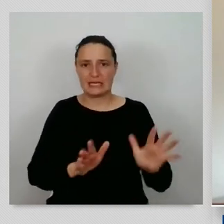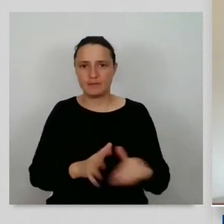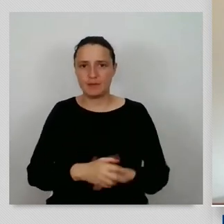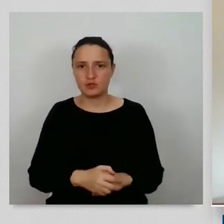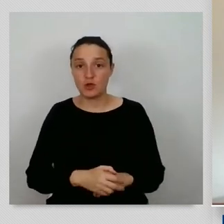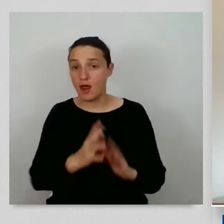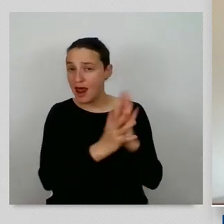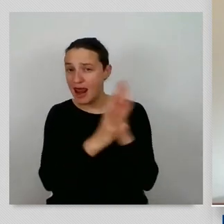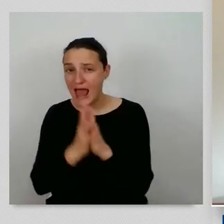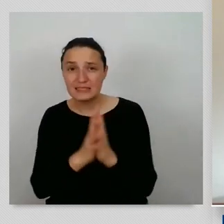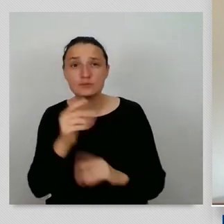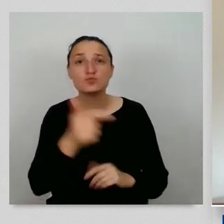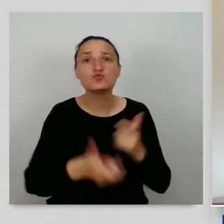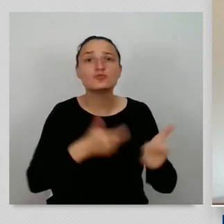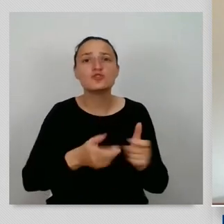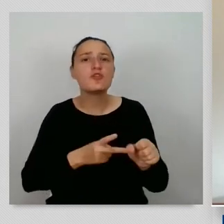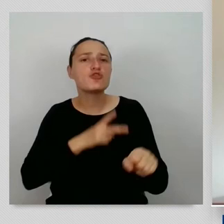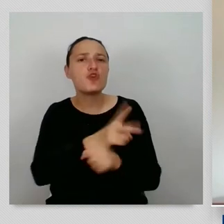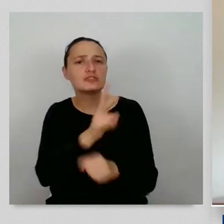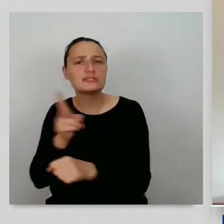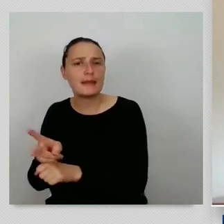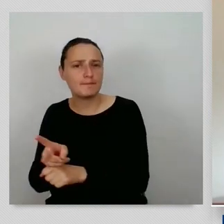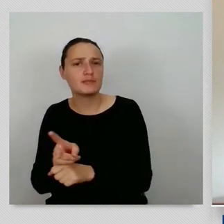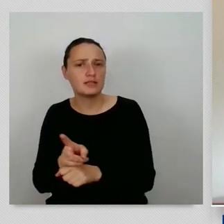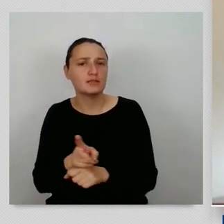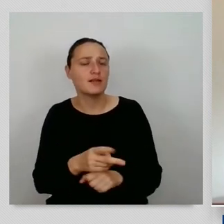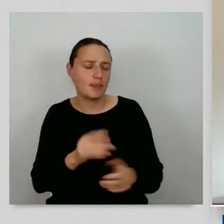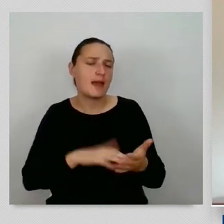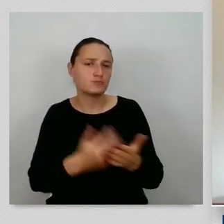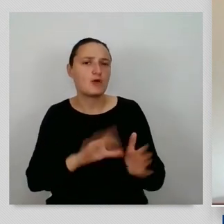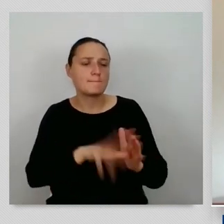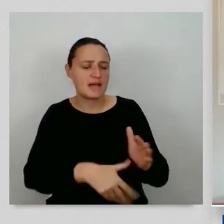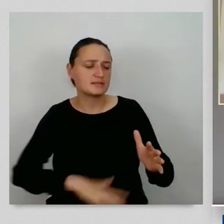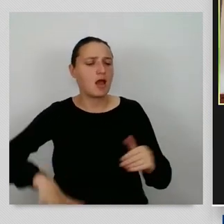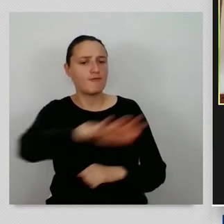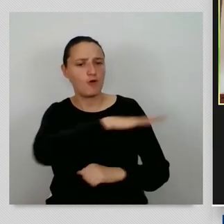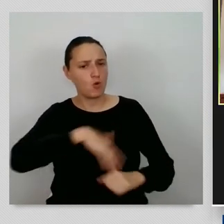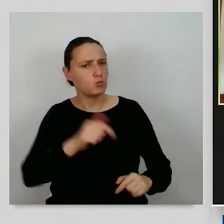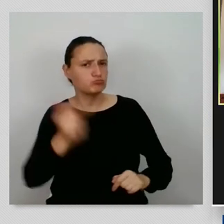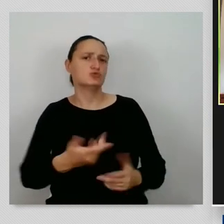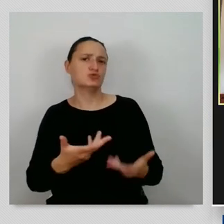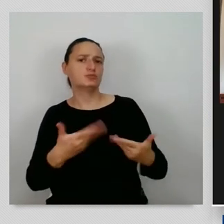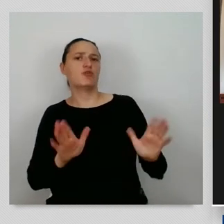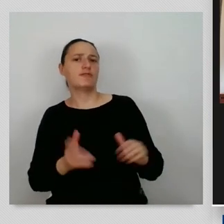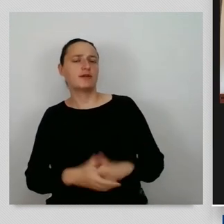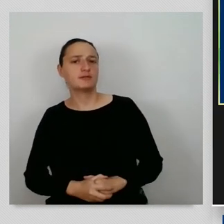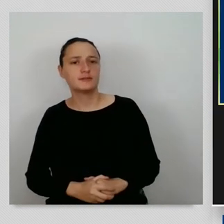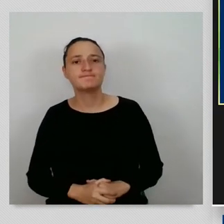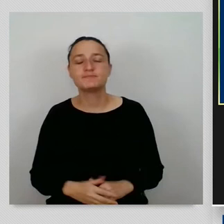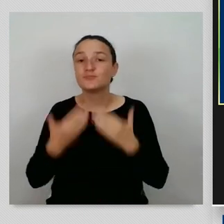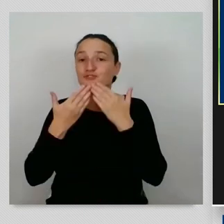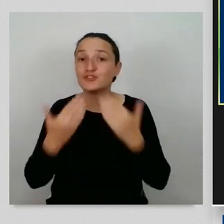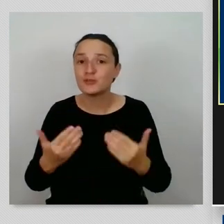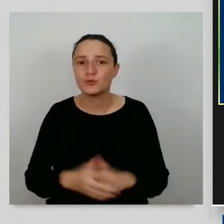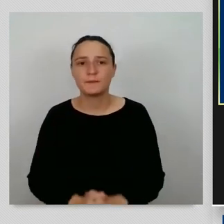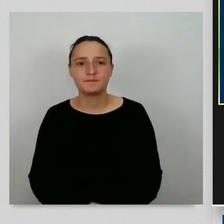lasy były dostępne, zwłaszcza wokół miast. Dziękuję bardzo. Dziękuję serdecznie. Zanim